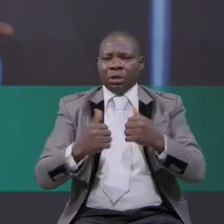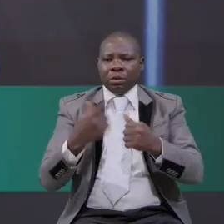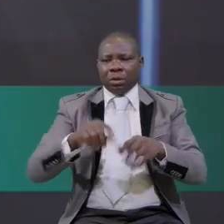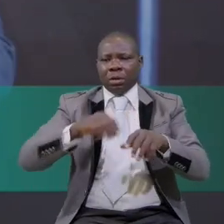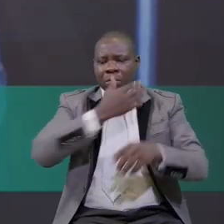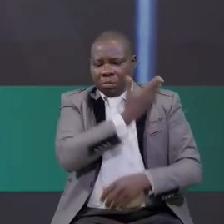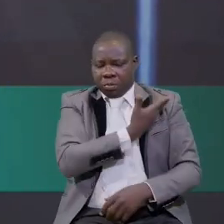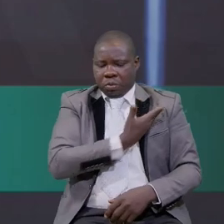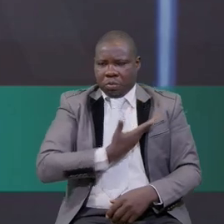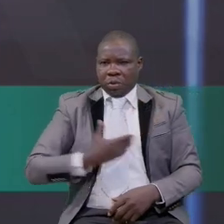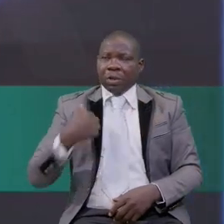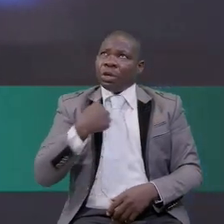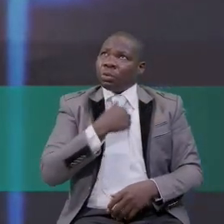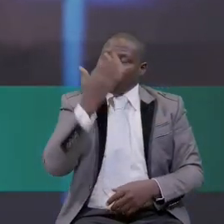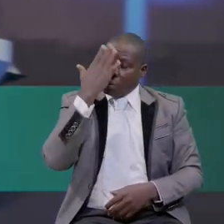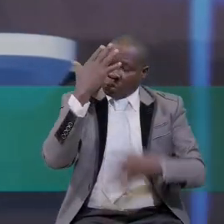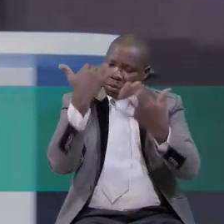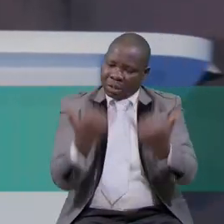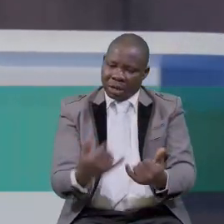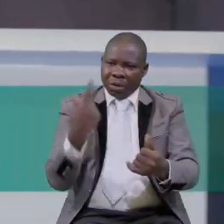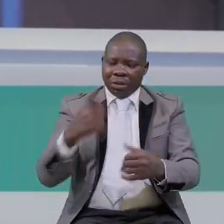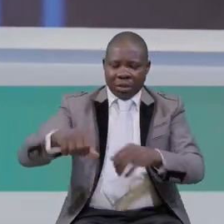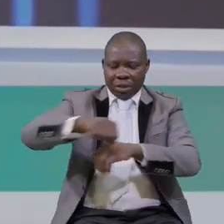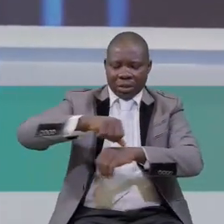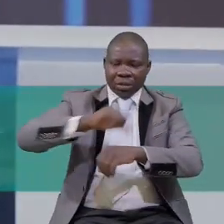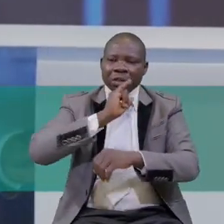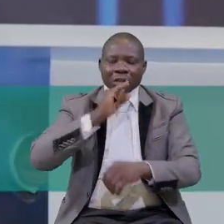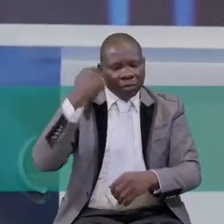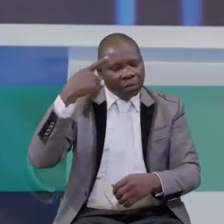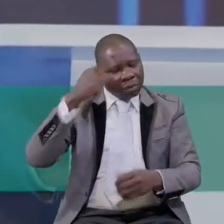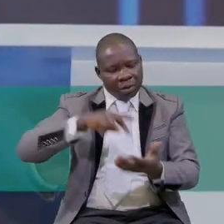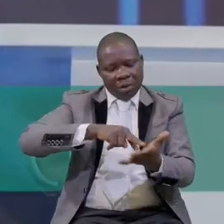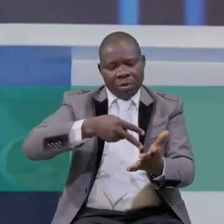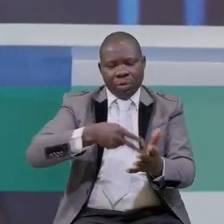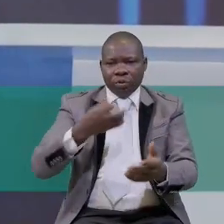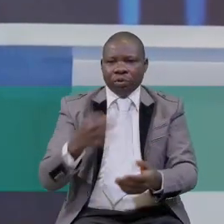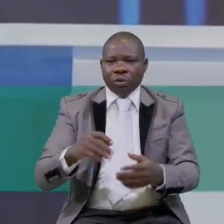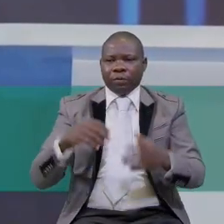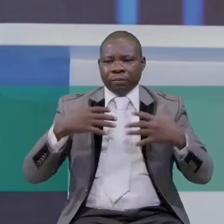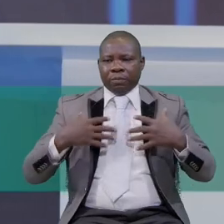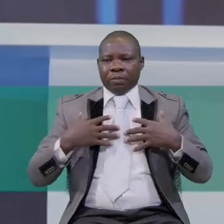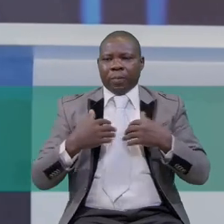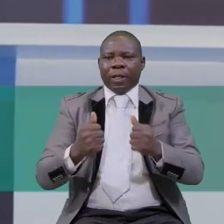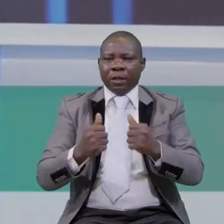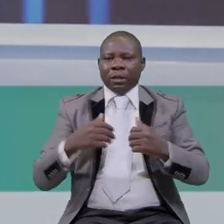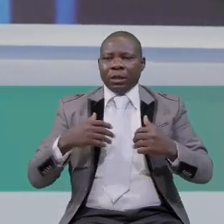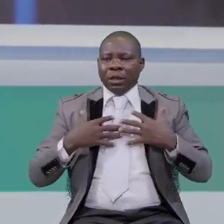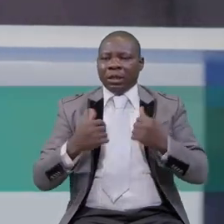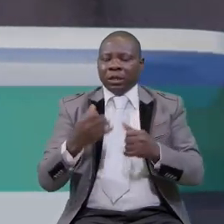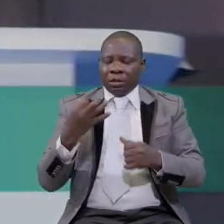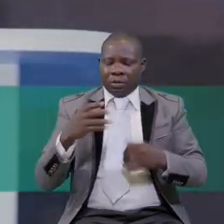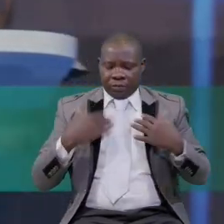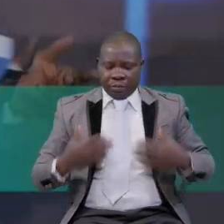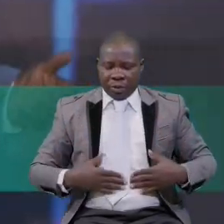guérir ceux qui ont le cœur brisé. Nous savons maintenant, l'onction c'est pour un but, c'est pour une raison. Guérir le